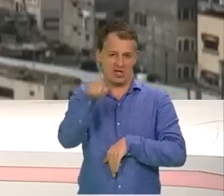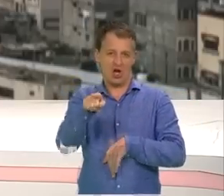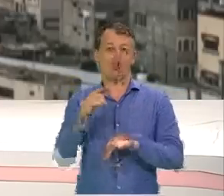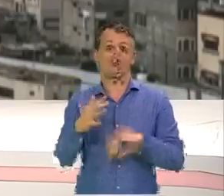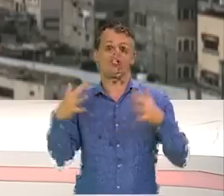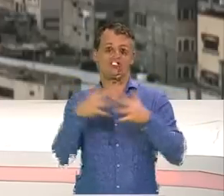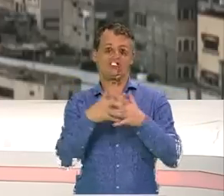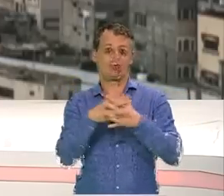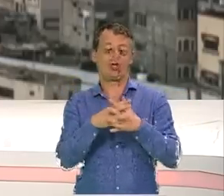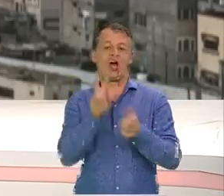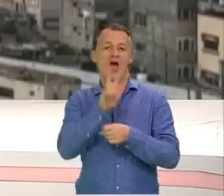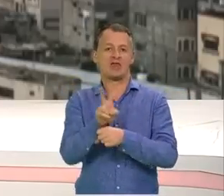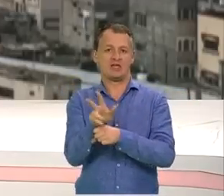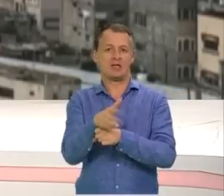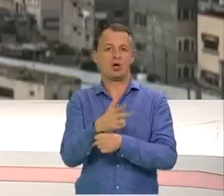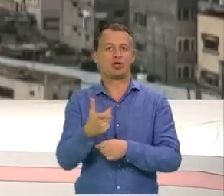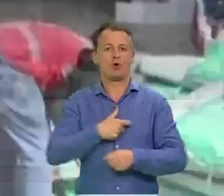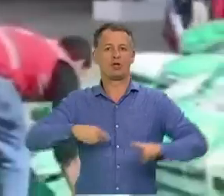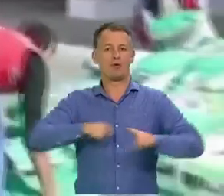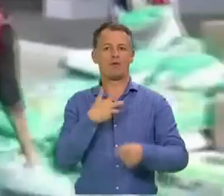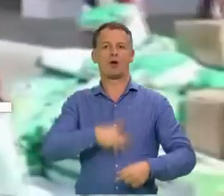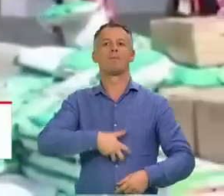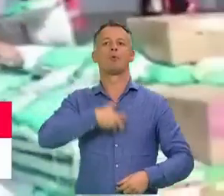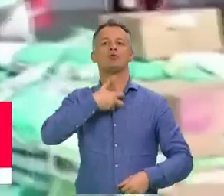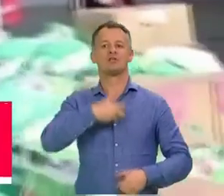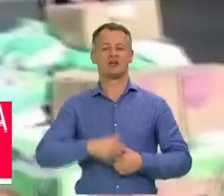imagini și informații care vă pot afecta emoțional.